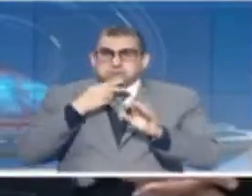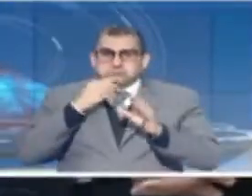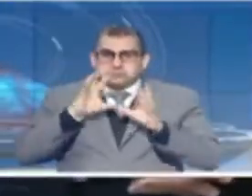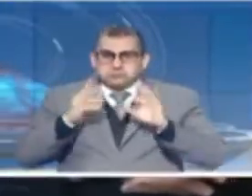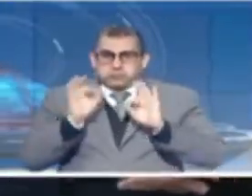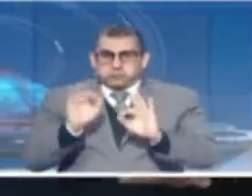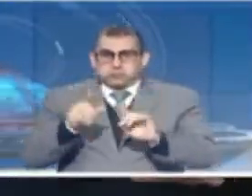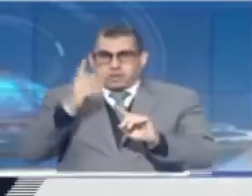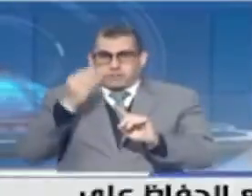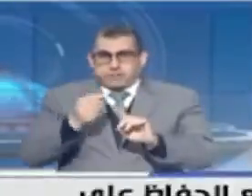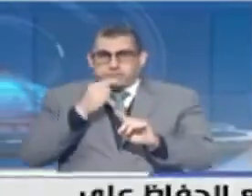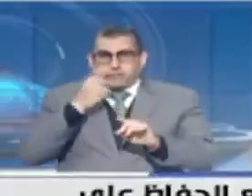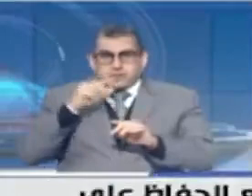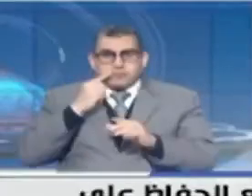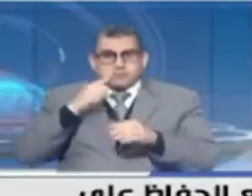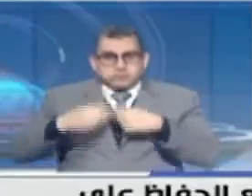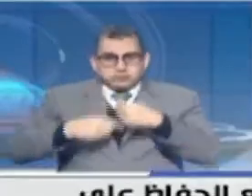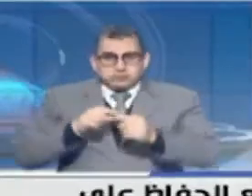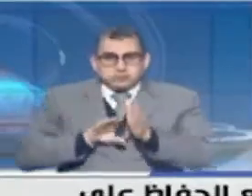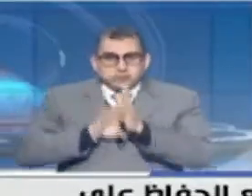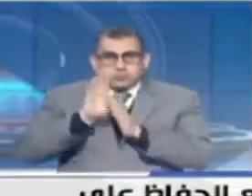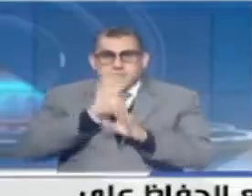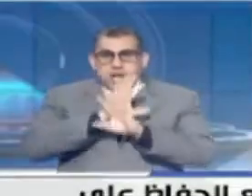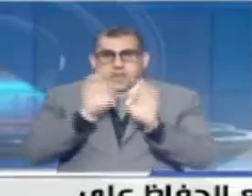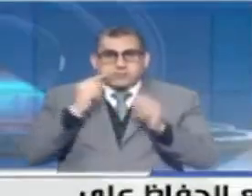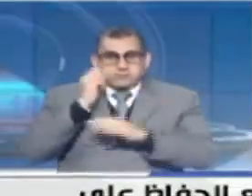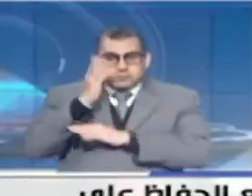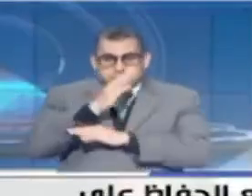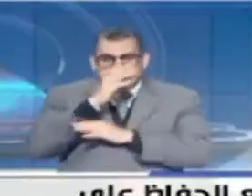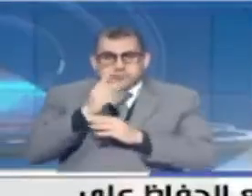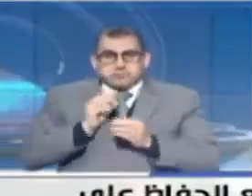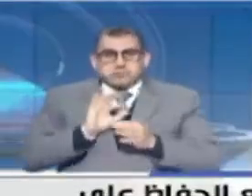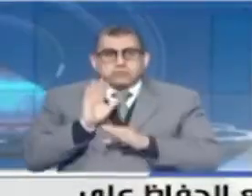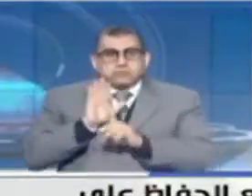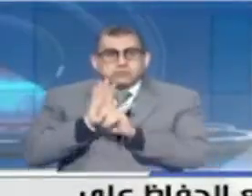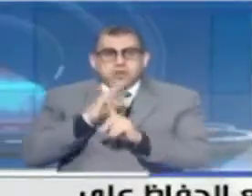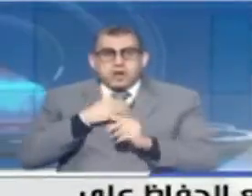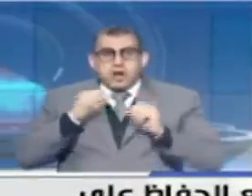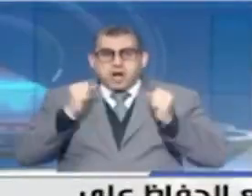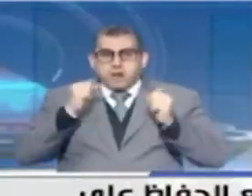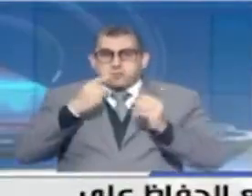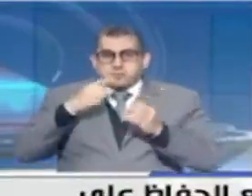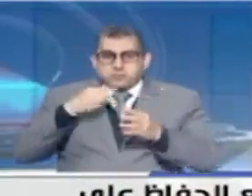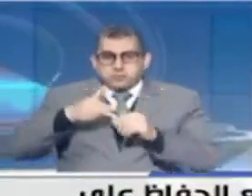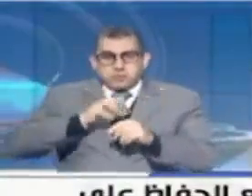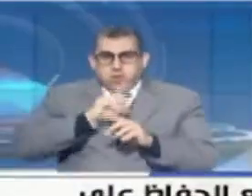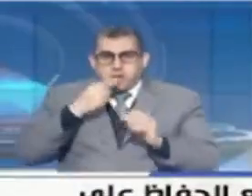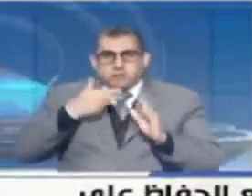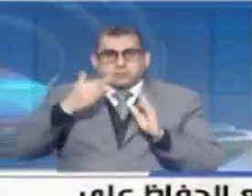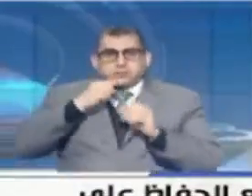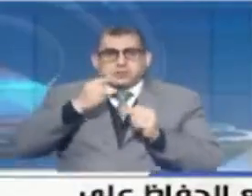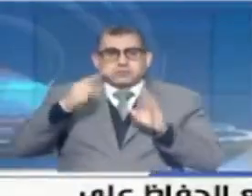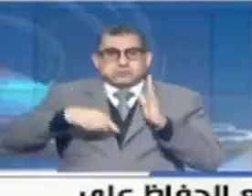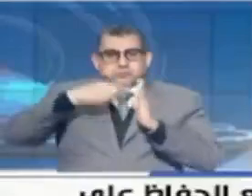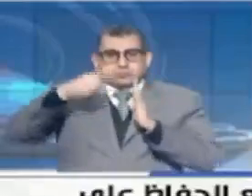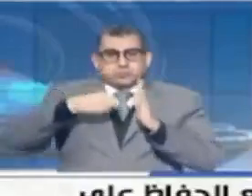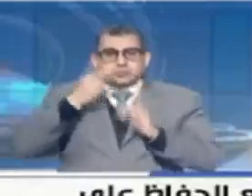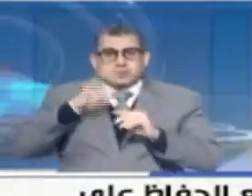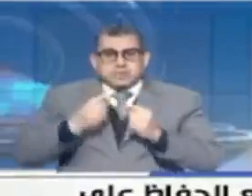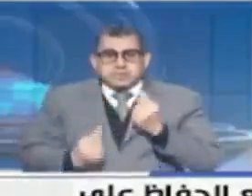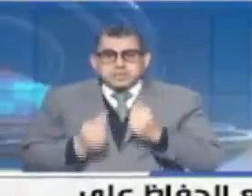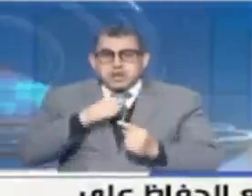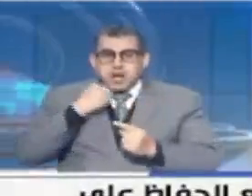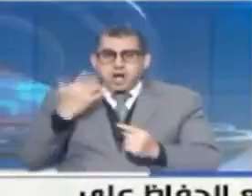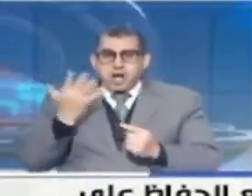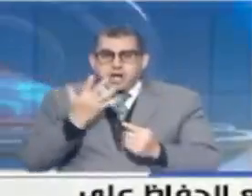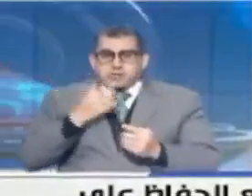مراعاة اعتبارات التنمية المستدامة من خلال دراسة الاعتماد على الطاقة النظيفة والمتجددة، إلى جانب الاهتمام بالزراعات والمسطحات